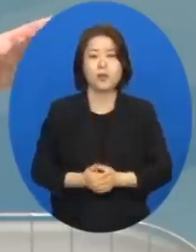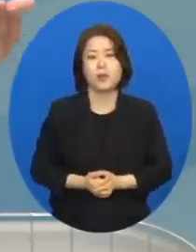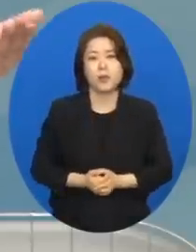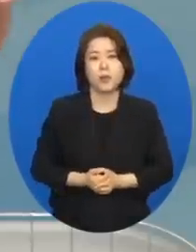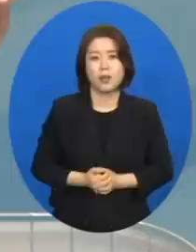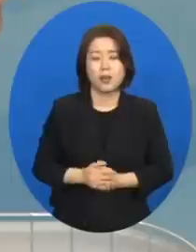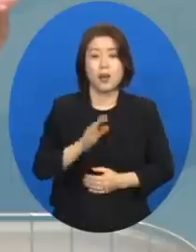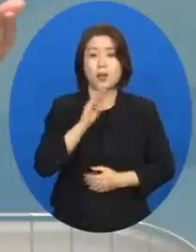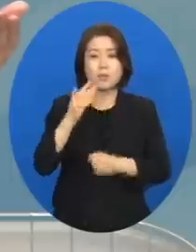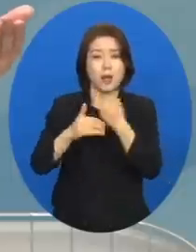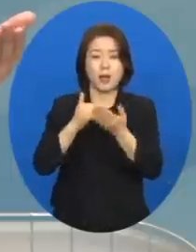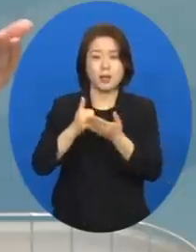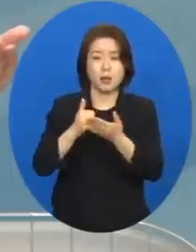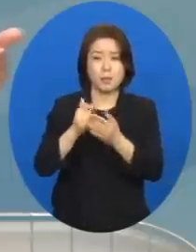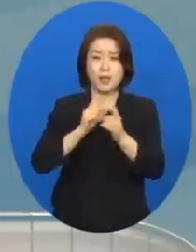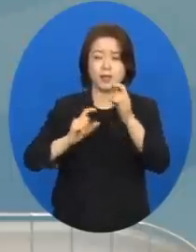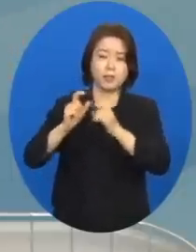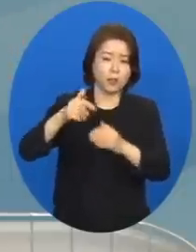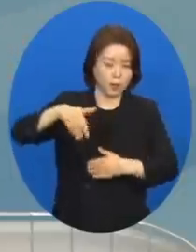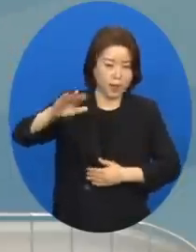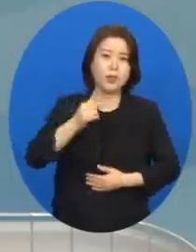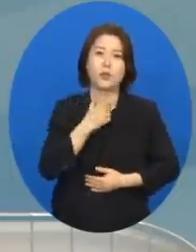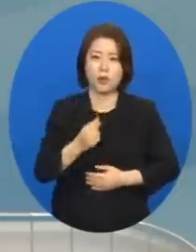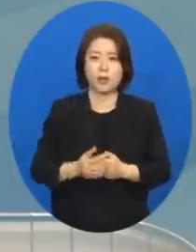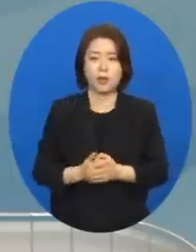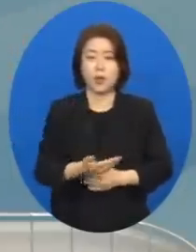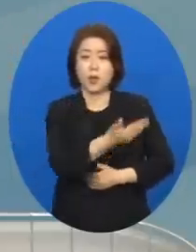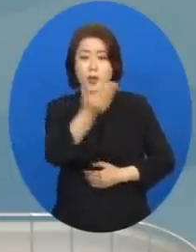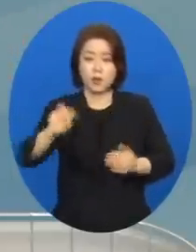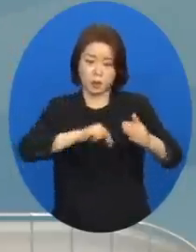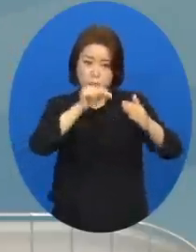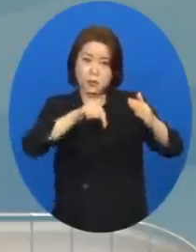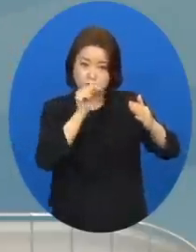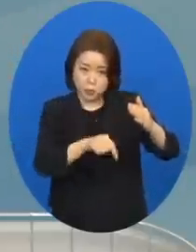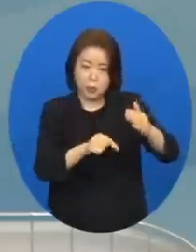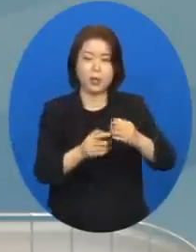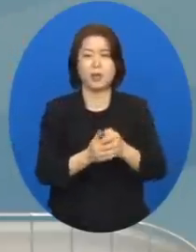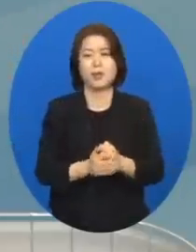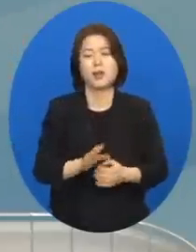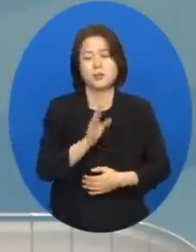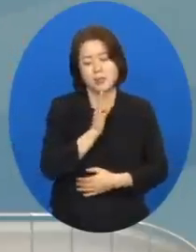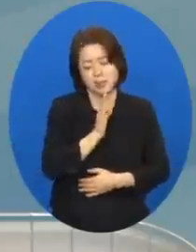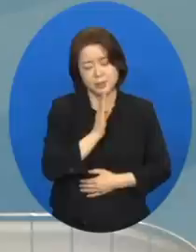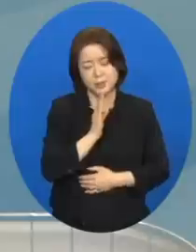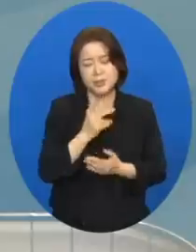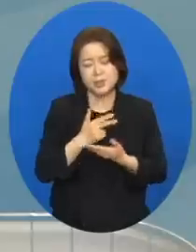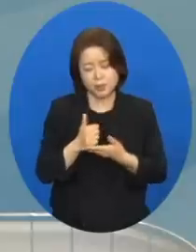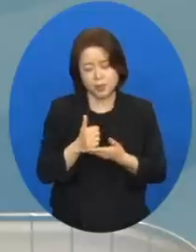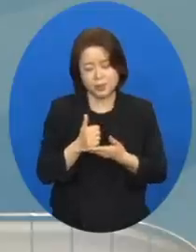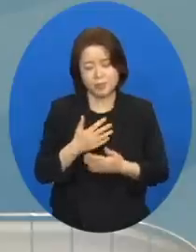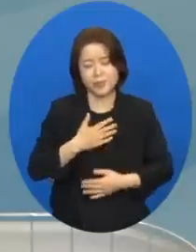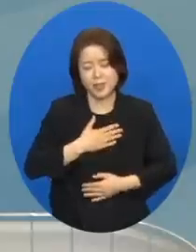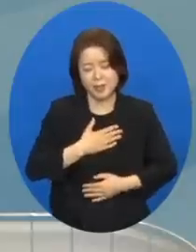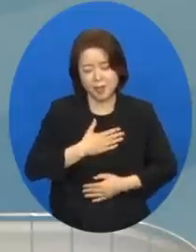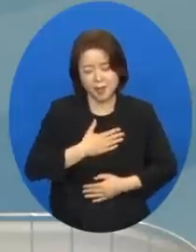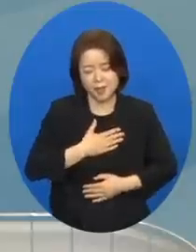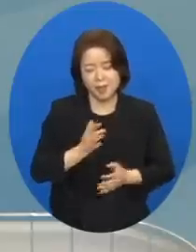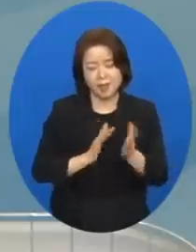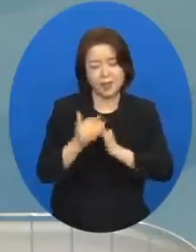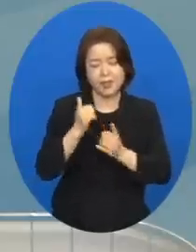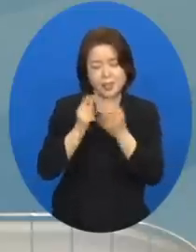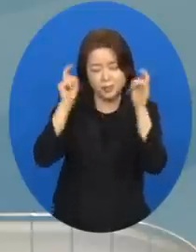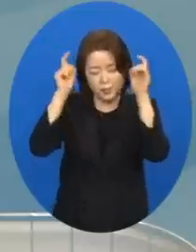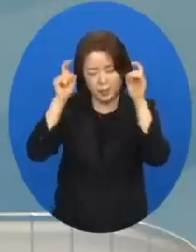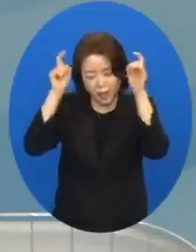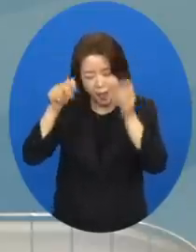정말 하나님 앞에 더 나아가기를 원하는데 여러분 안에 그렇습니다. 주님, 제가 예수님의